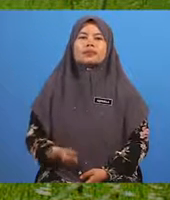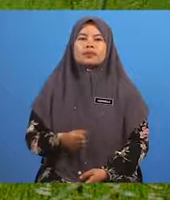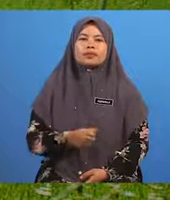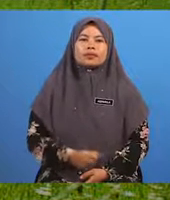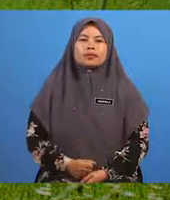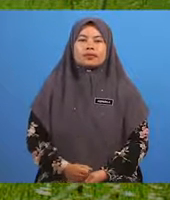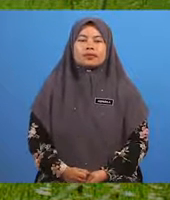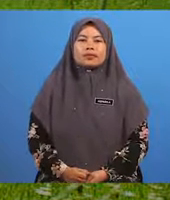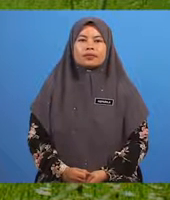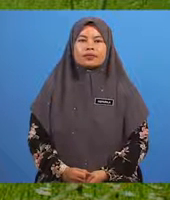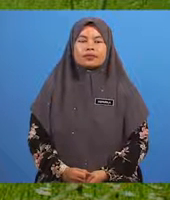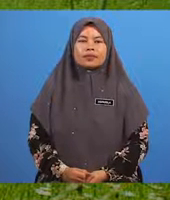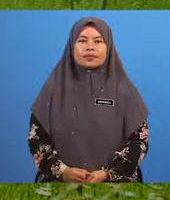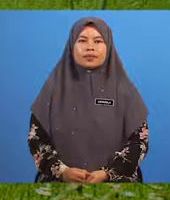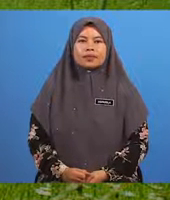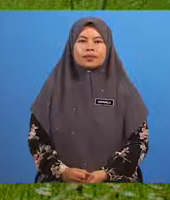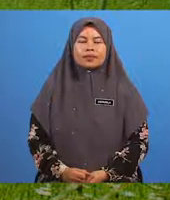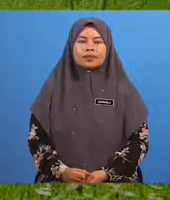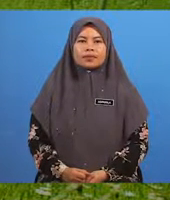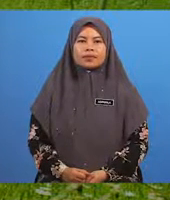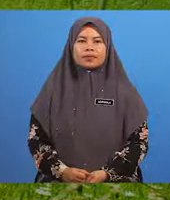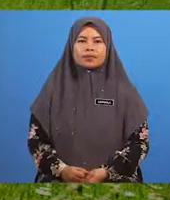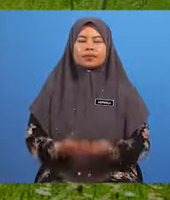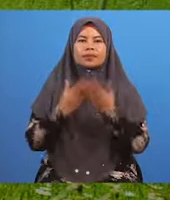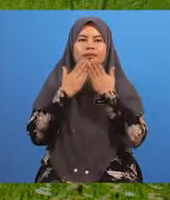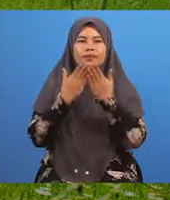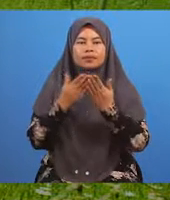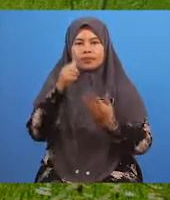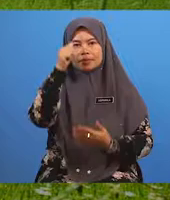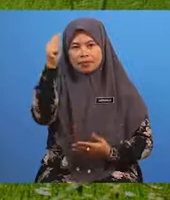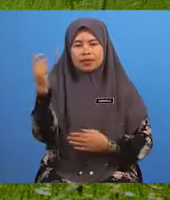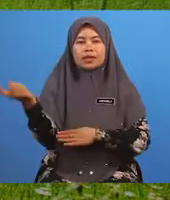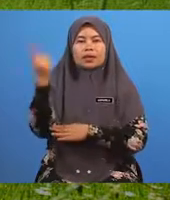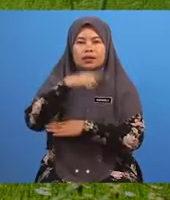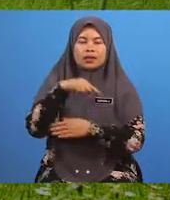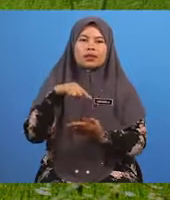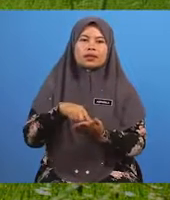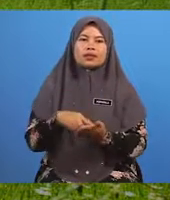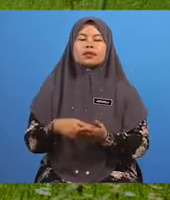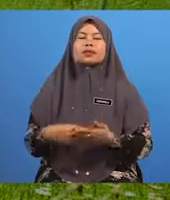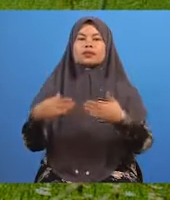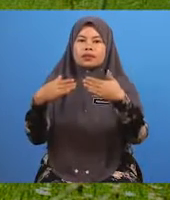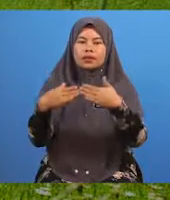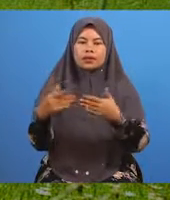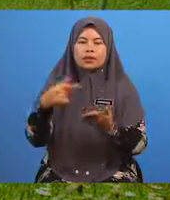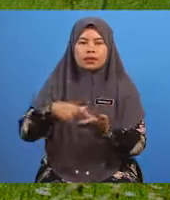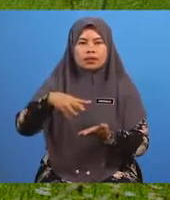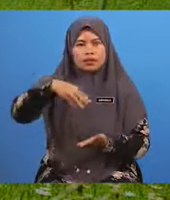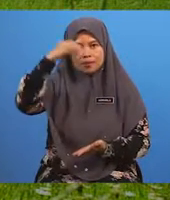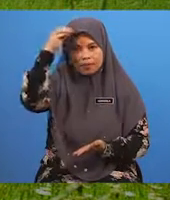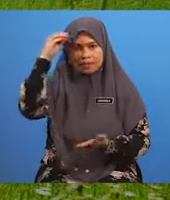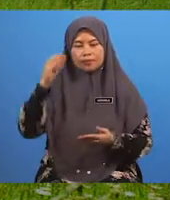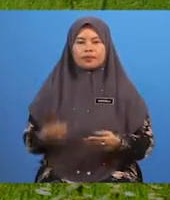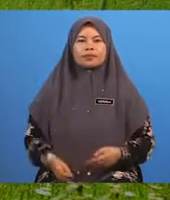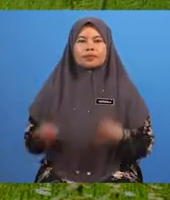warahmatullahi taala wabarakatuh. Alhamdulillah, hari ini kita dapat menyambung lagi pembelajaran kita dalam subjek